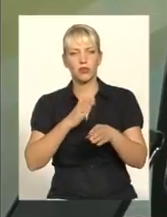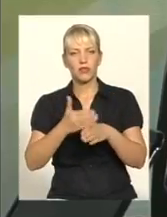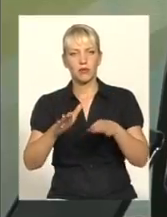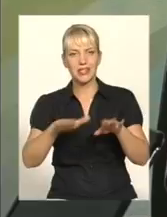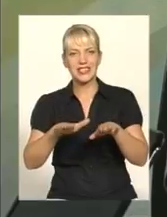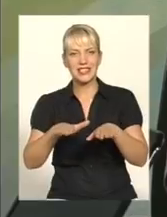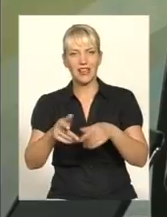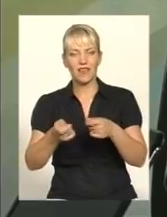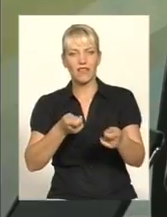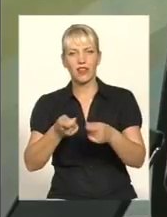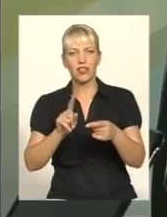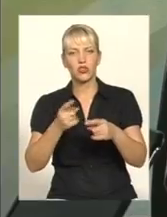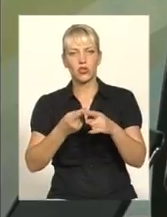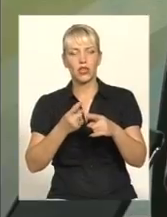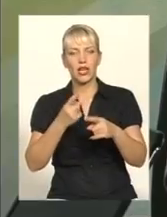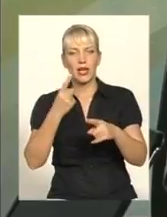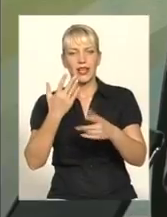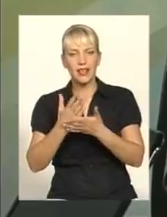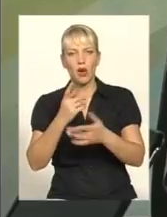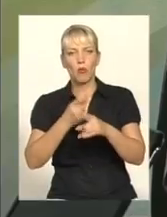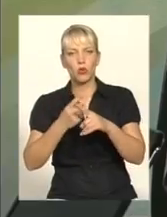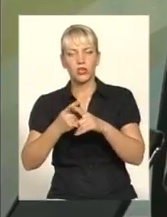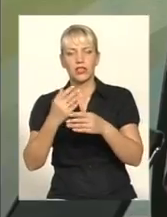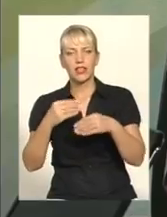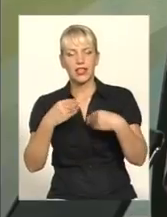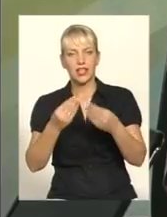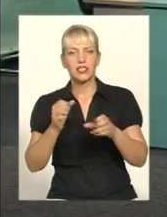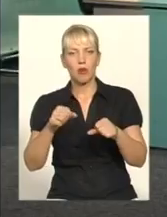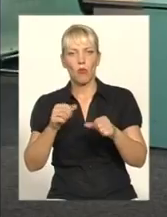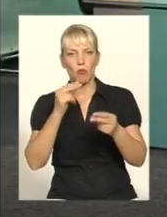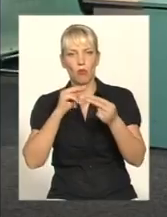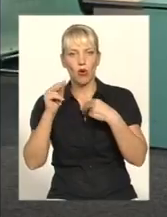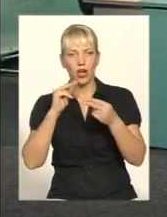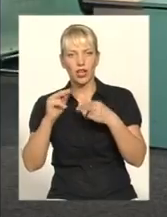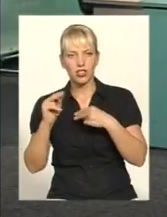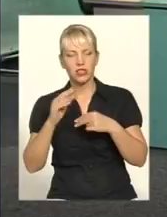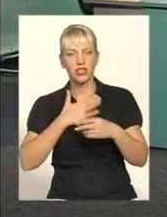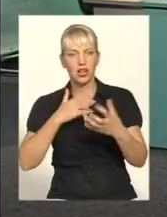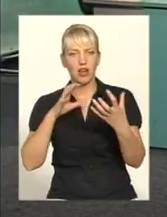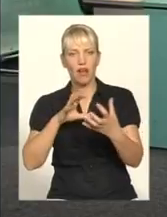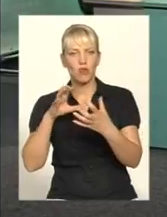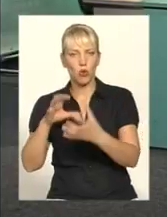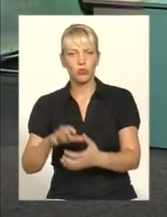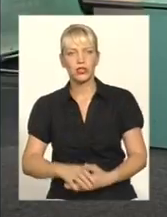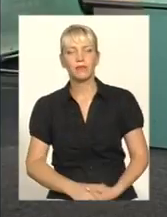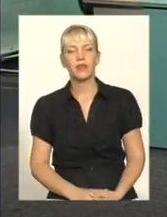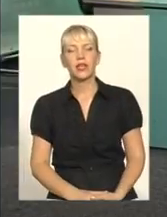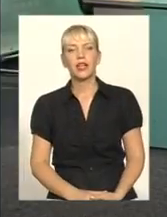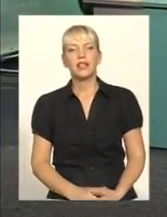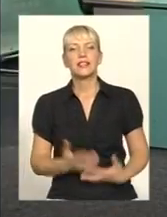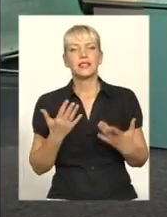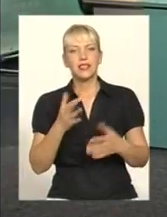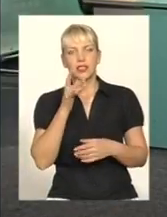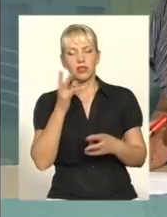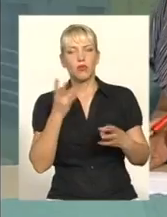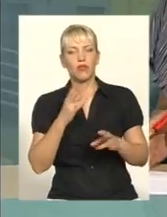що також є позитивом і дасть змогу нам покращити автобусний. Скільки часу необхідно може пройти, поки